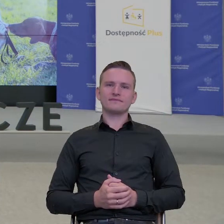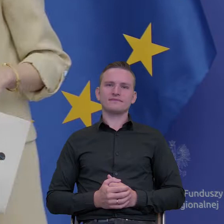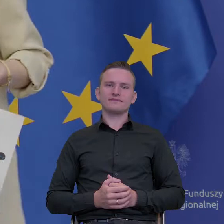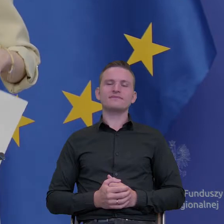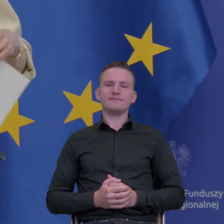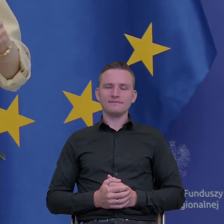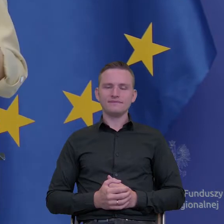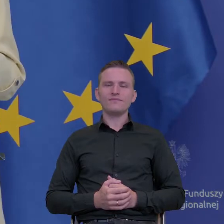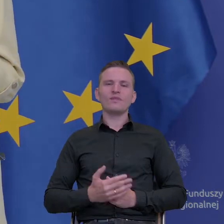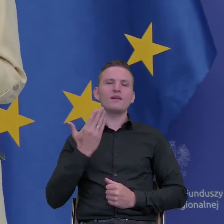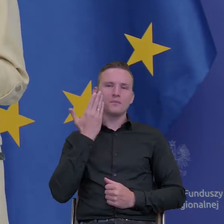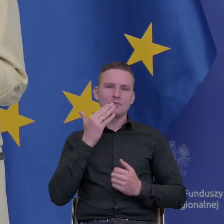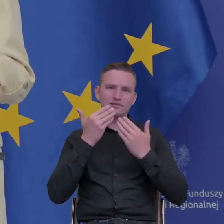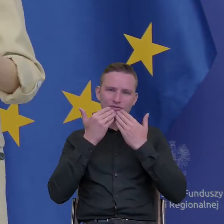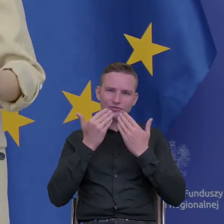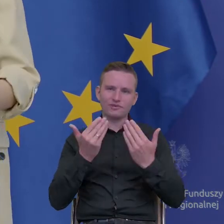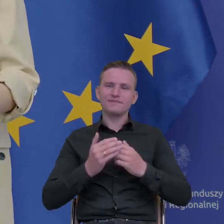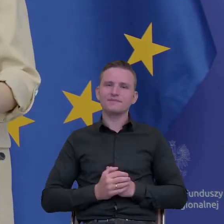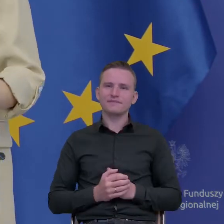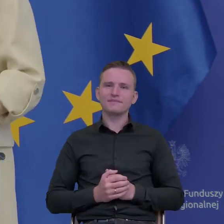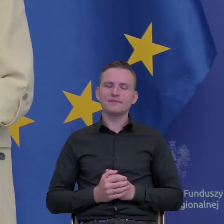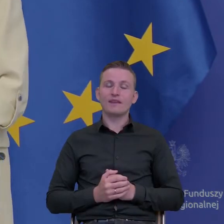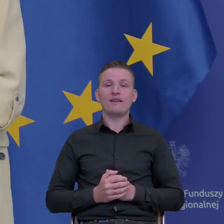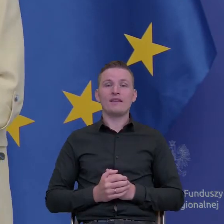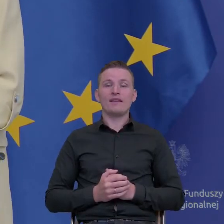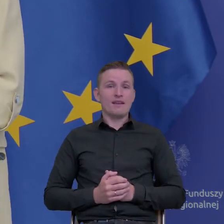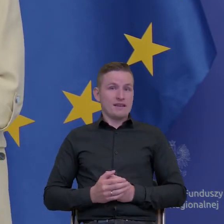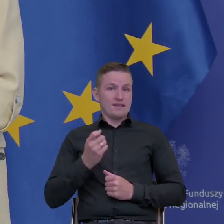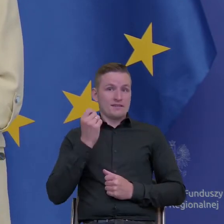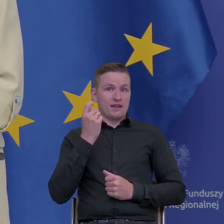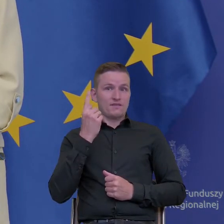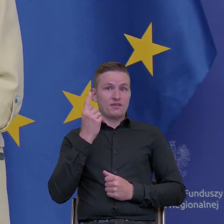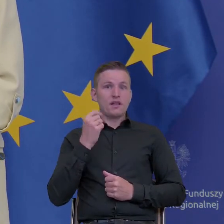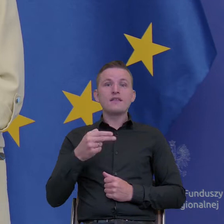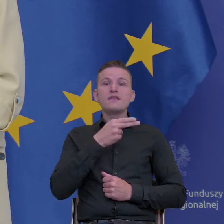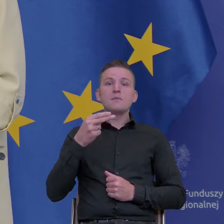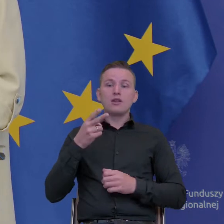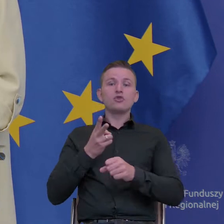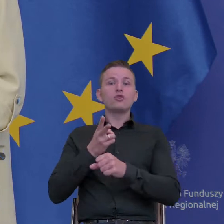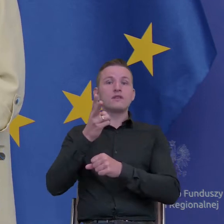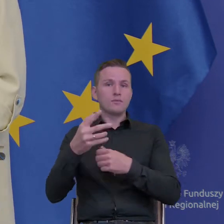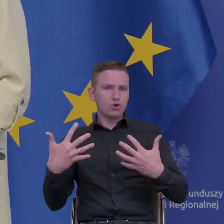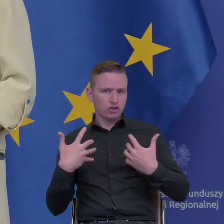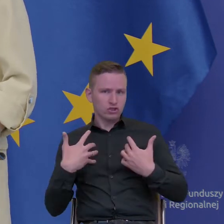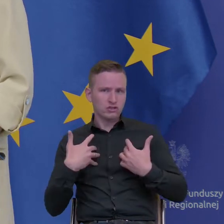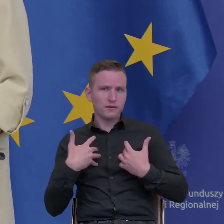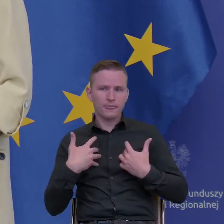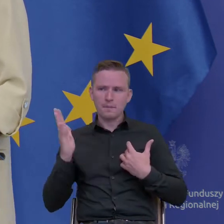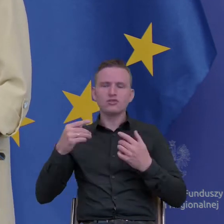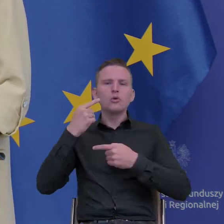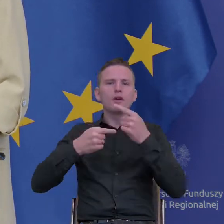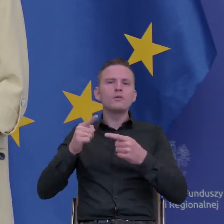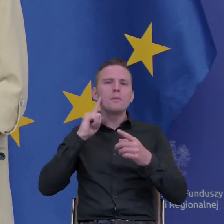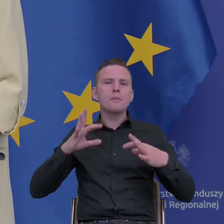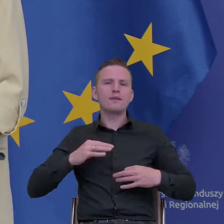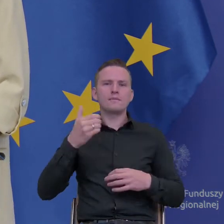Bardzo dziękujemy. Moi drodzy, za chwilę o roli dostępności w życiu opowie pan Mariusz